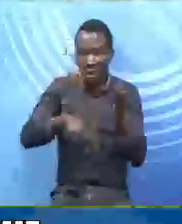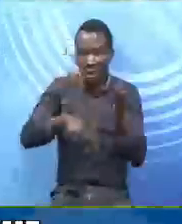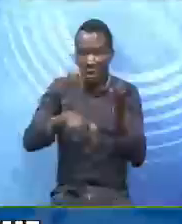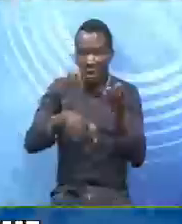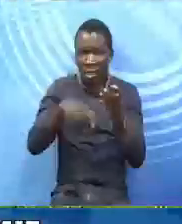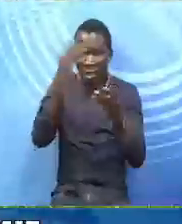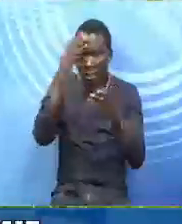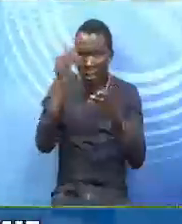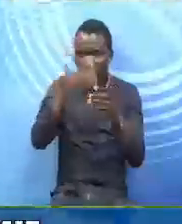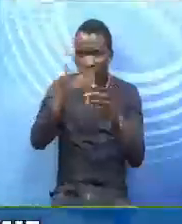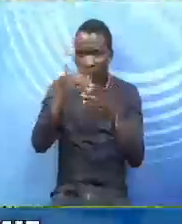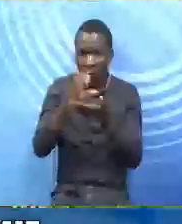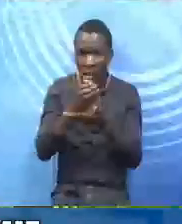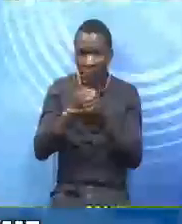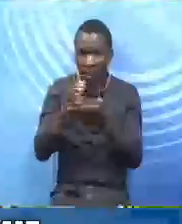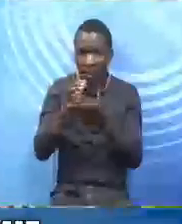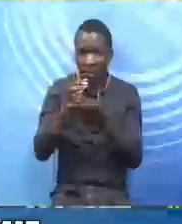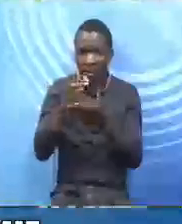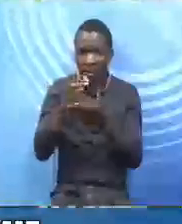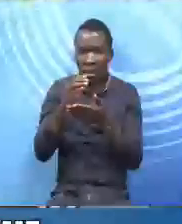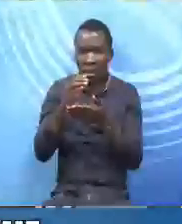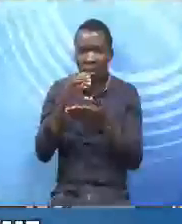Ko uri mu kabari wari mu kabari ko kwane?